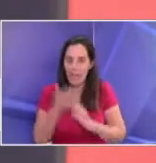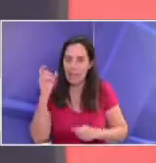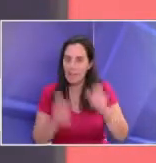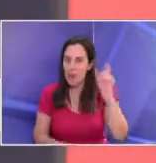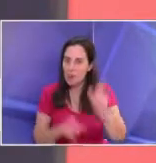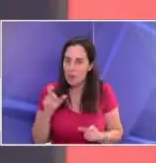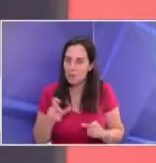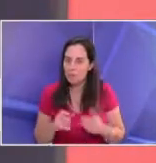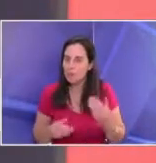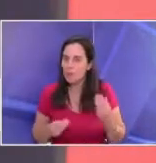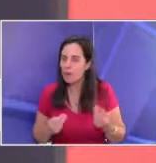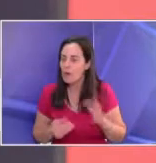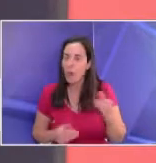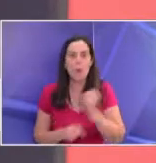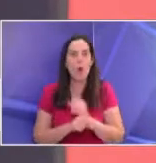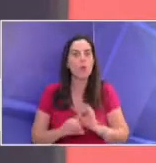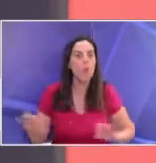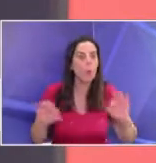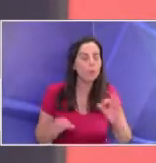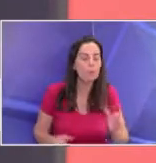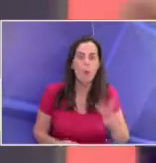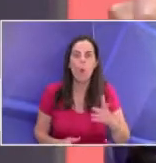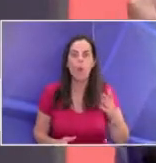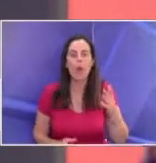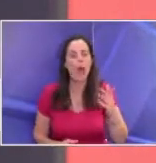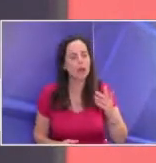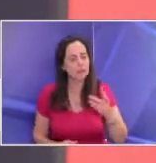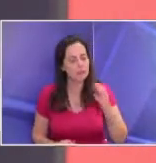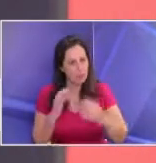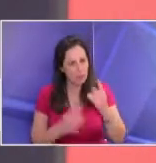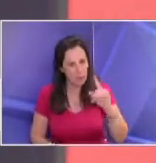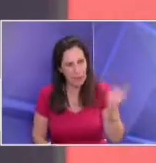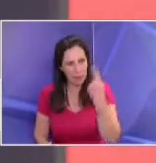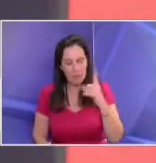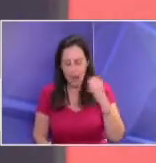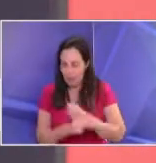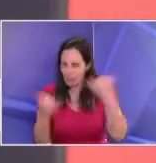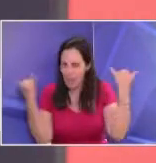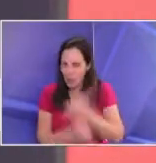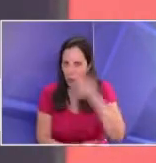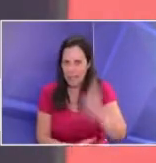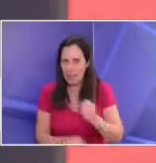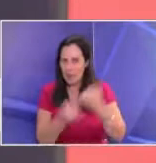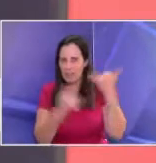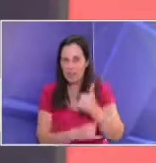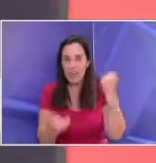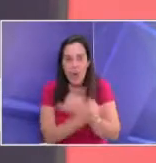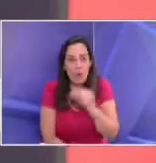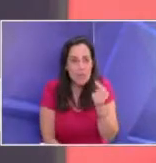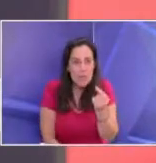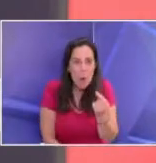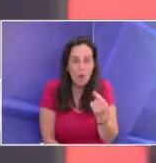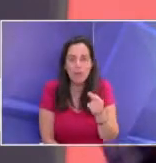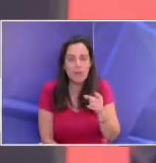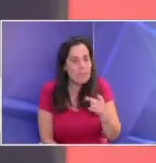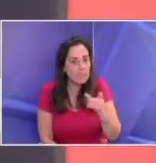מהאנשים איזושהי חזקת חפות? האם הדין הוא תמיד דין נחרץ? זאת אומרת, גם אם אדם עשה טעות, וגם אם הטעות הזאת היא מינורית, במיוחד פעמית,